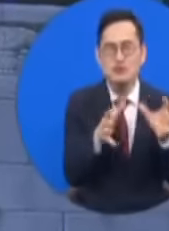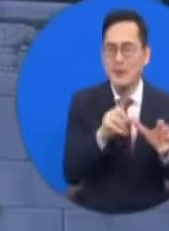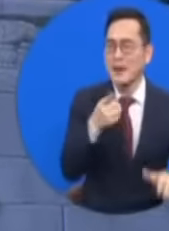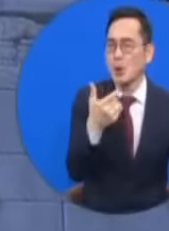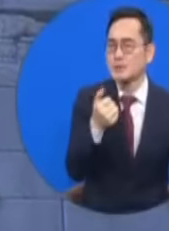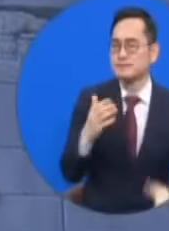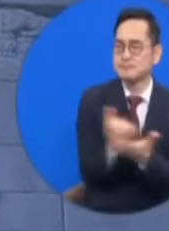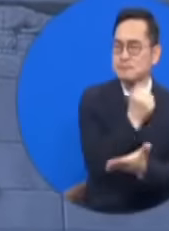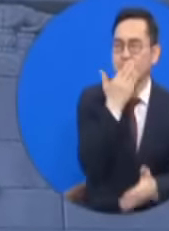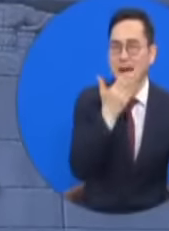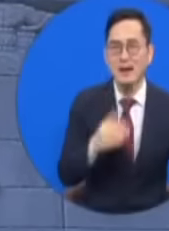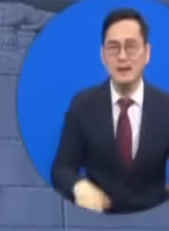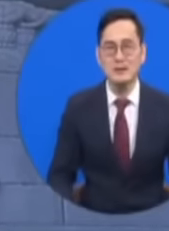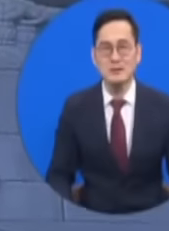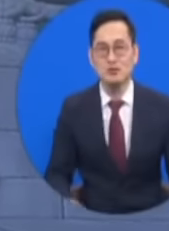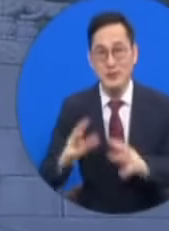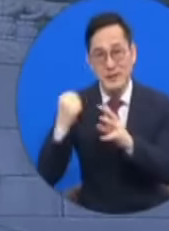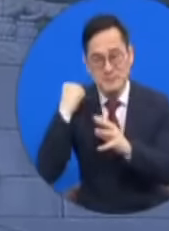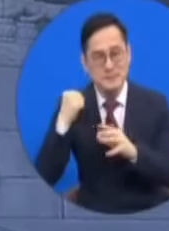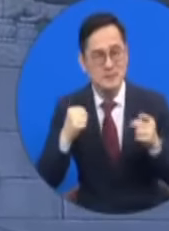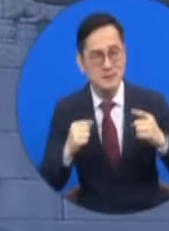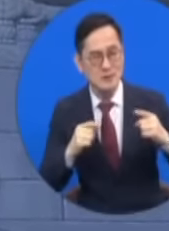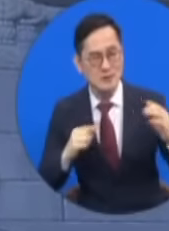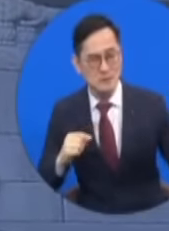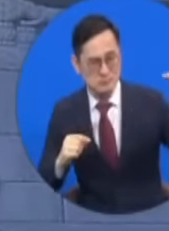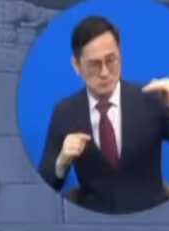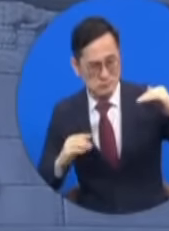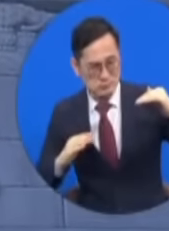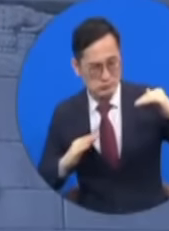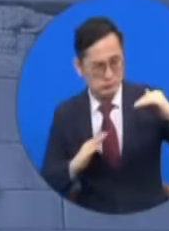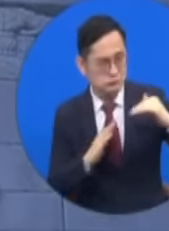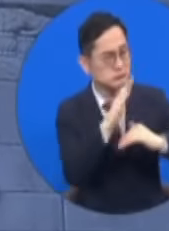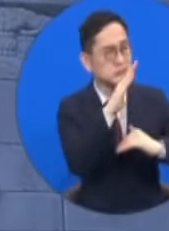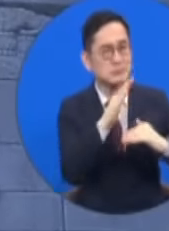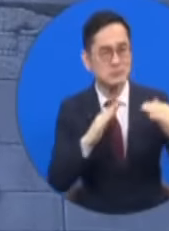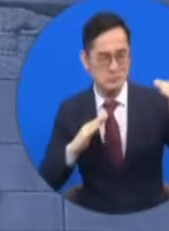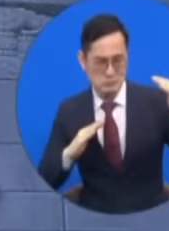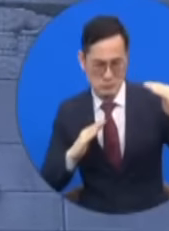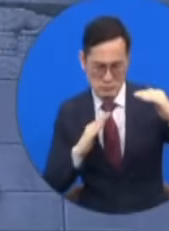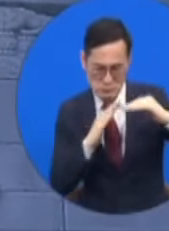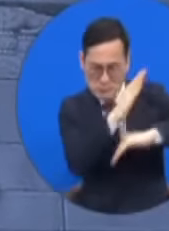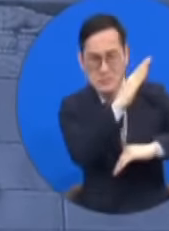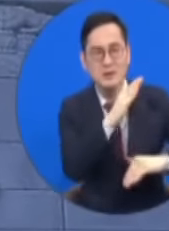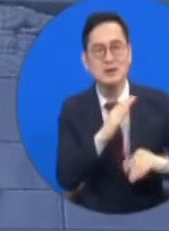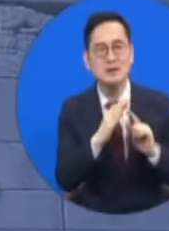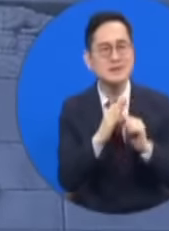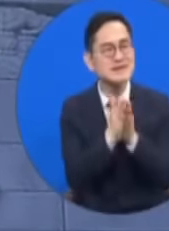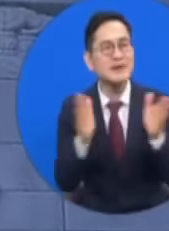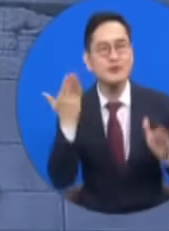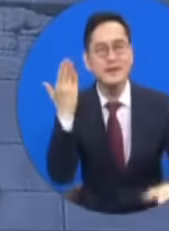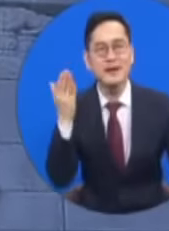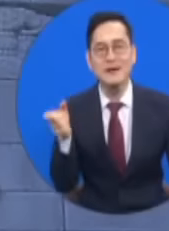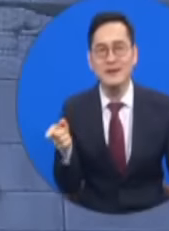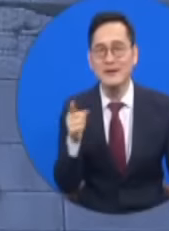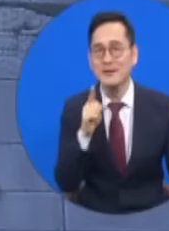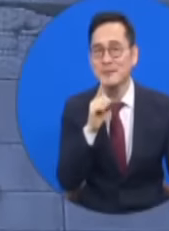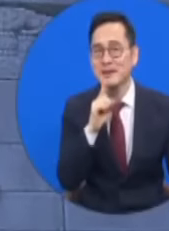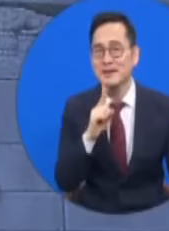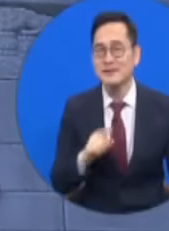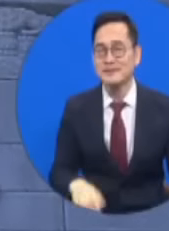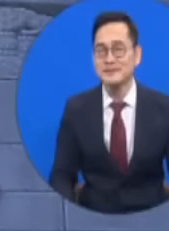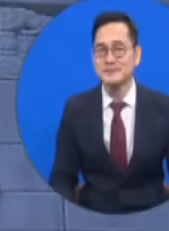골든 크로스 얘기가 나왔습니다. 먼저 각 당의 대표들의 이야기 들어보겠습니다.